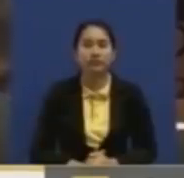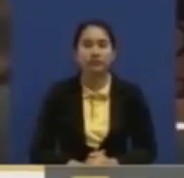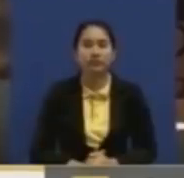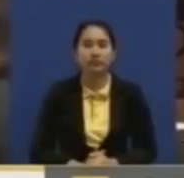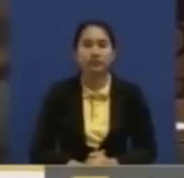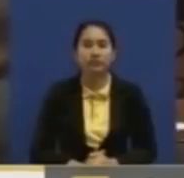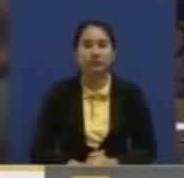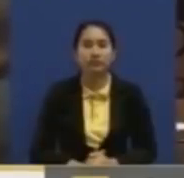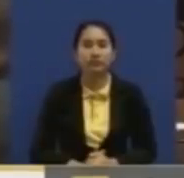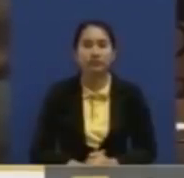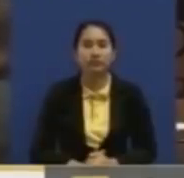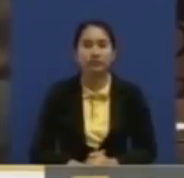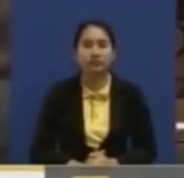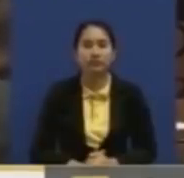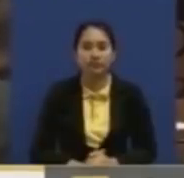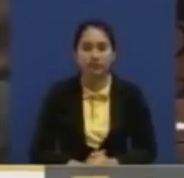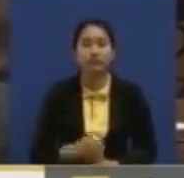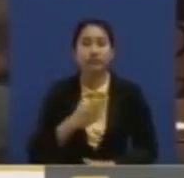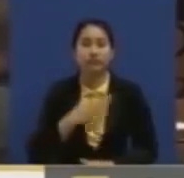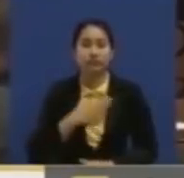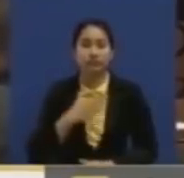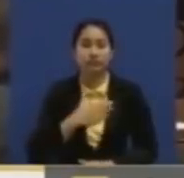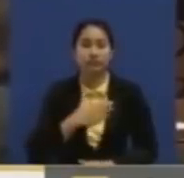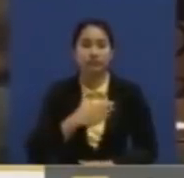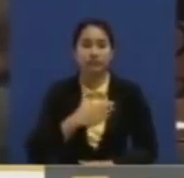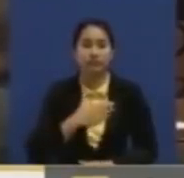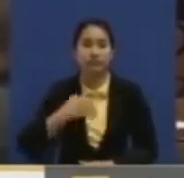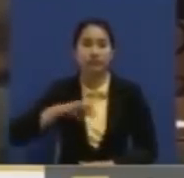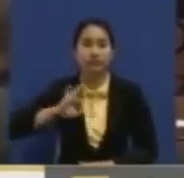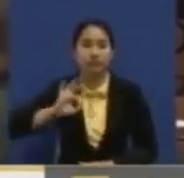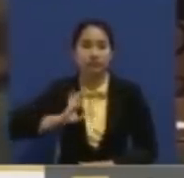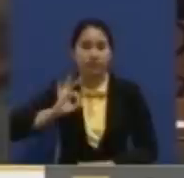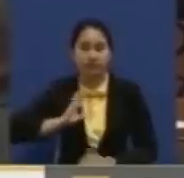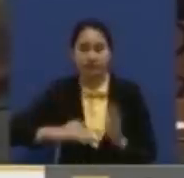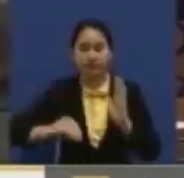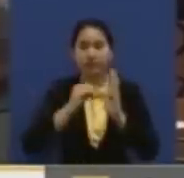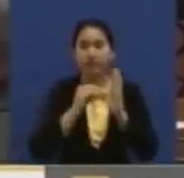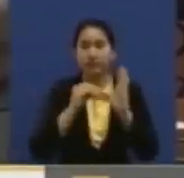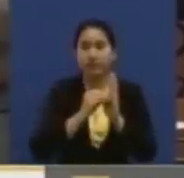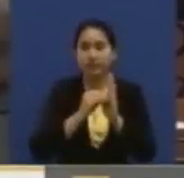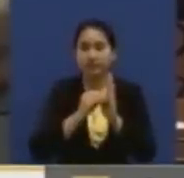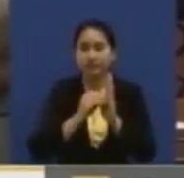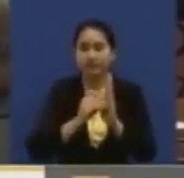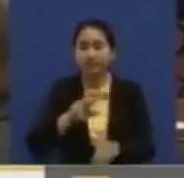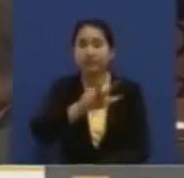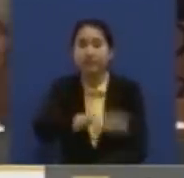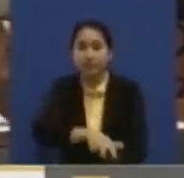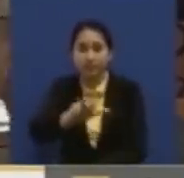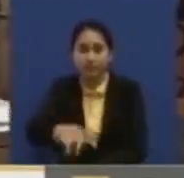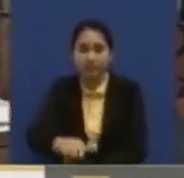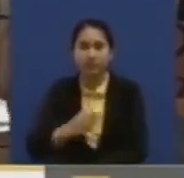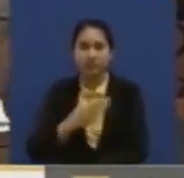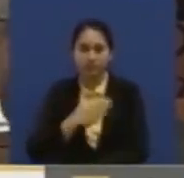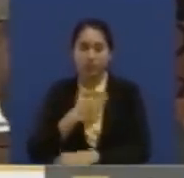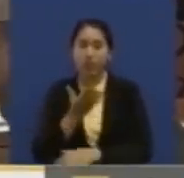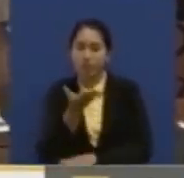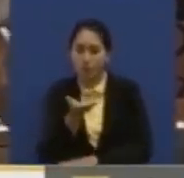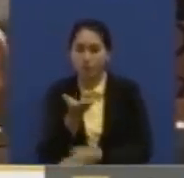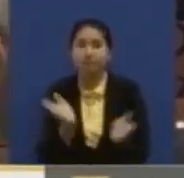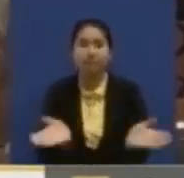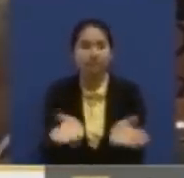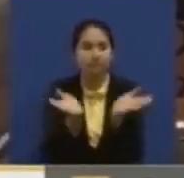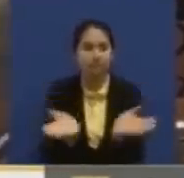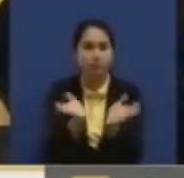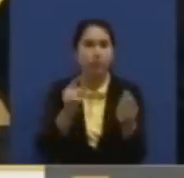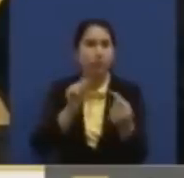ท่านประธานคะ ดิฉันธีรรัตน์สำเร็จวานิชนะคะสมาชิกสภาราษฎรกรุงเทพมหานครพรรคเพื่อไทยดิฉันขออนุญาตสนับสนุนนะคะการเสน